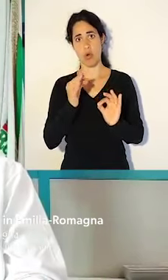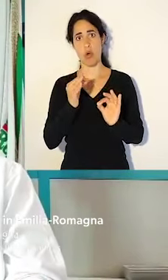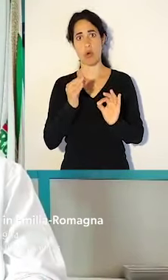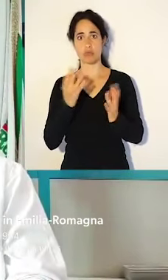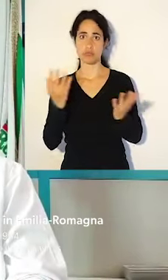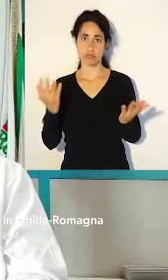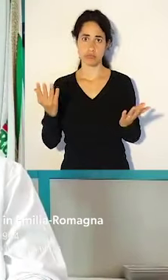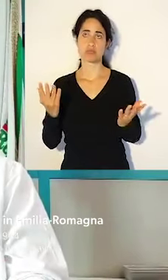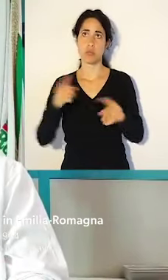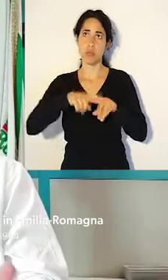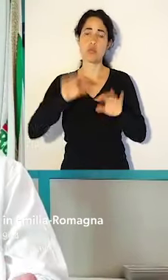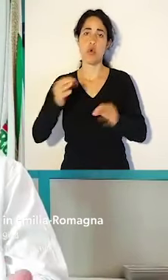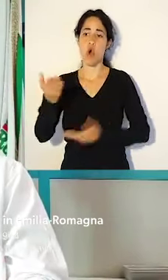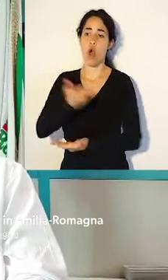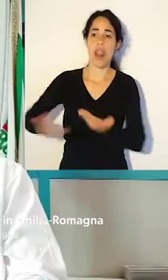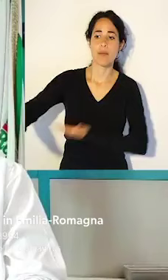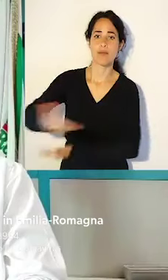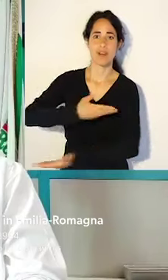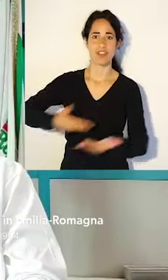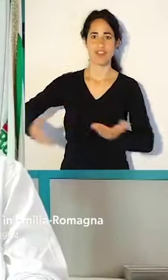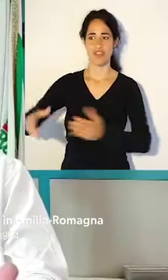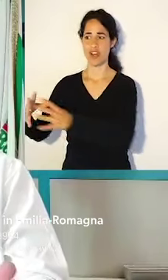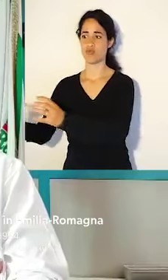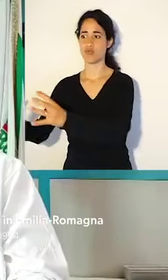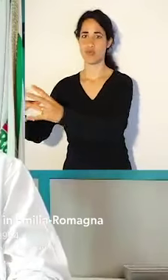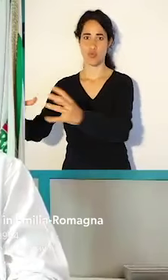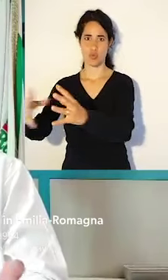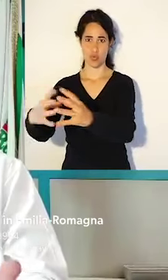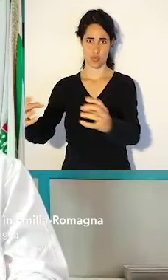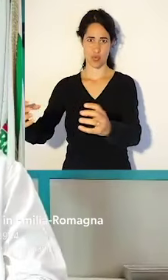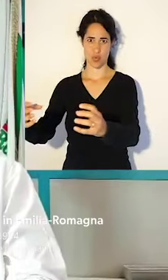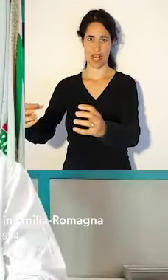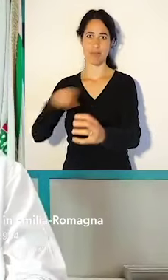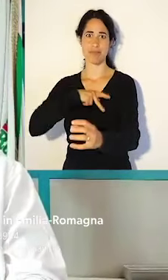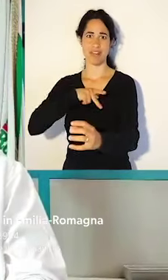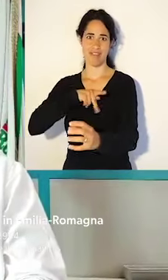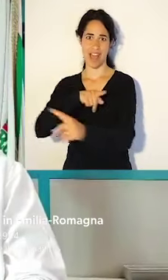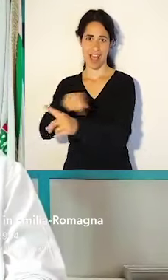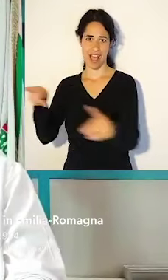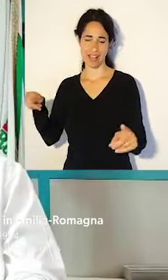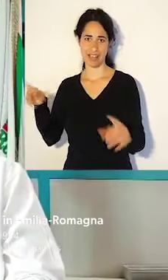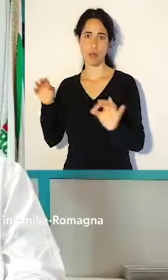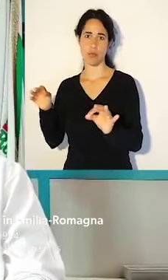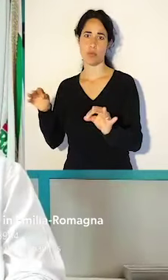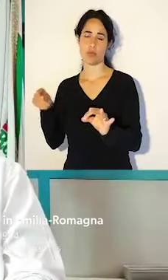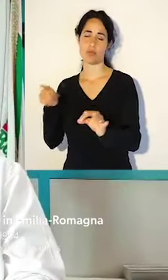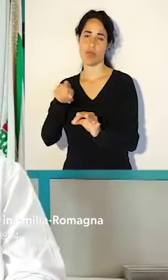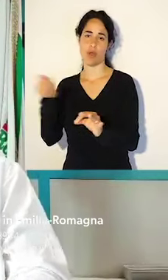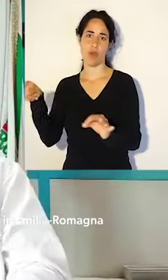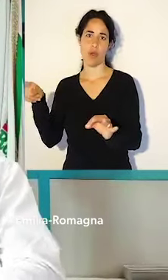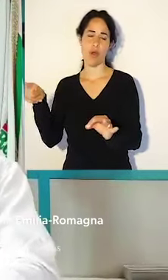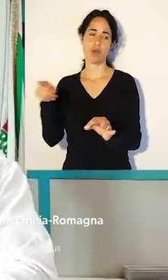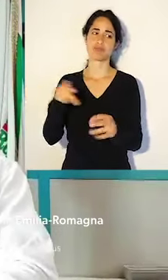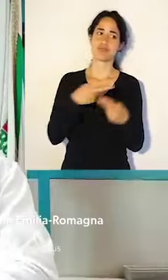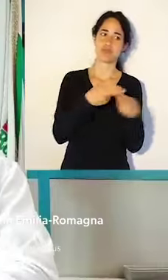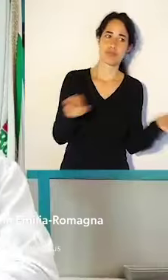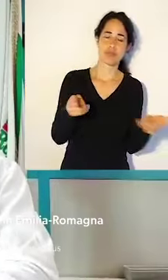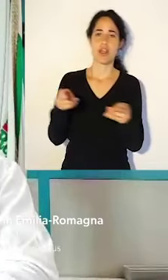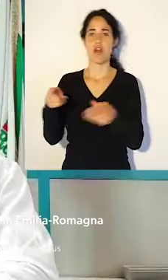assolutamente, come dire, naturale tra il sistema sanitario pubblico